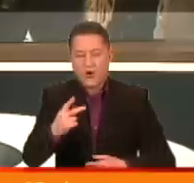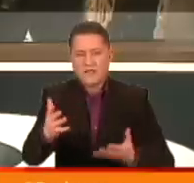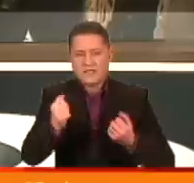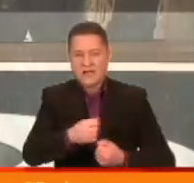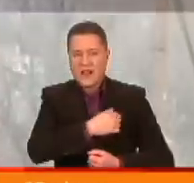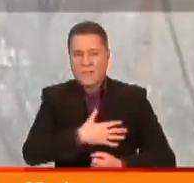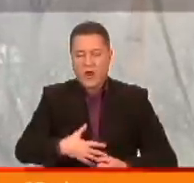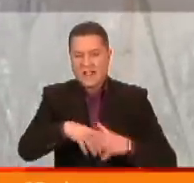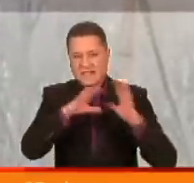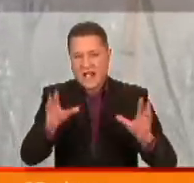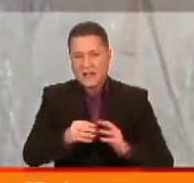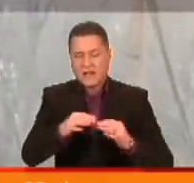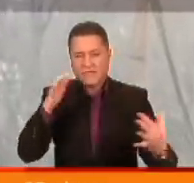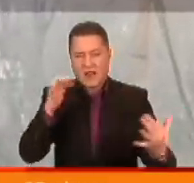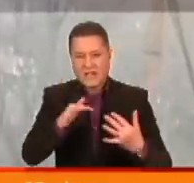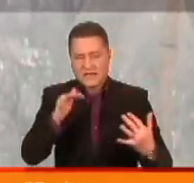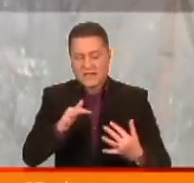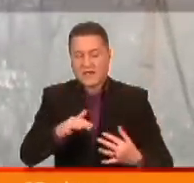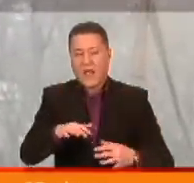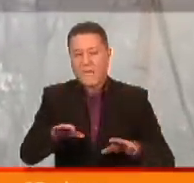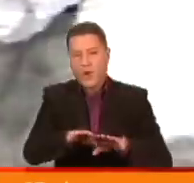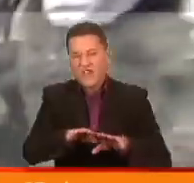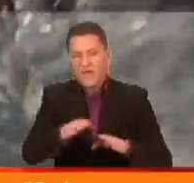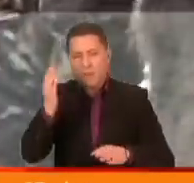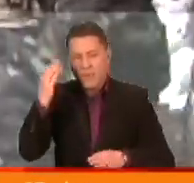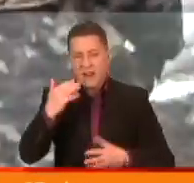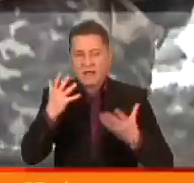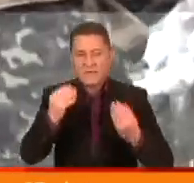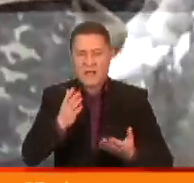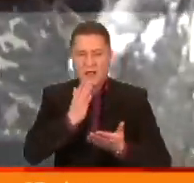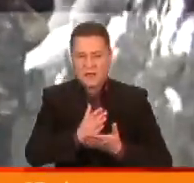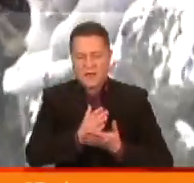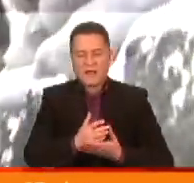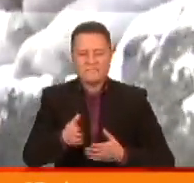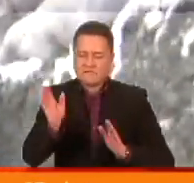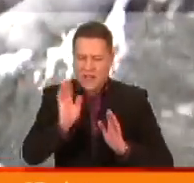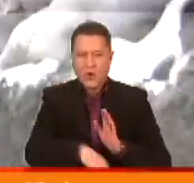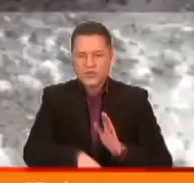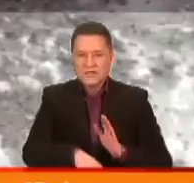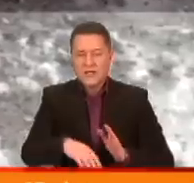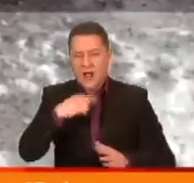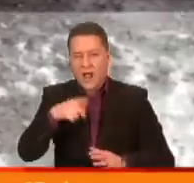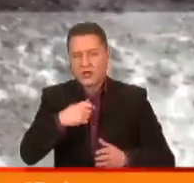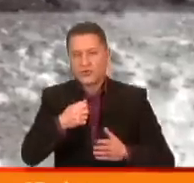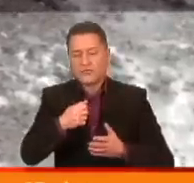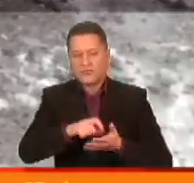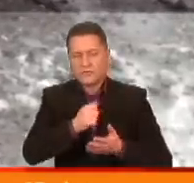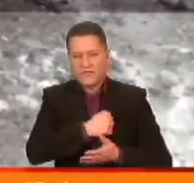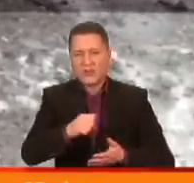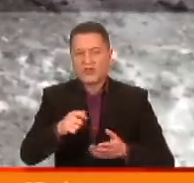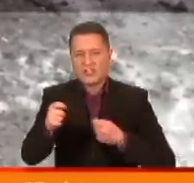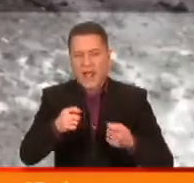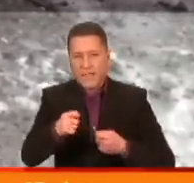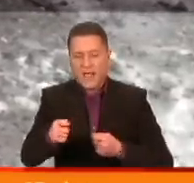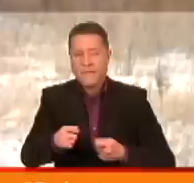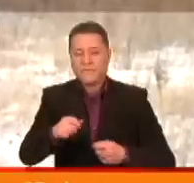поранень. Загалом на лінії зіткнення порівняно з попередніми днями є тенденція до загострення, кажуть у штабі. Окупанти 12